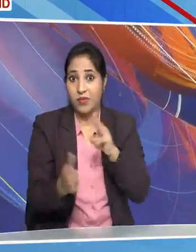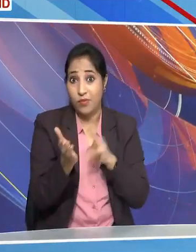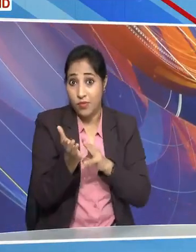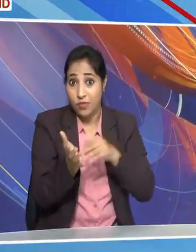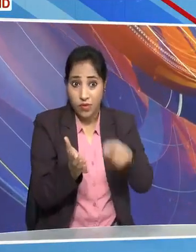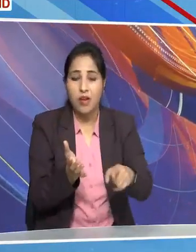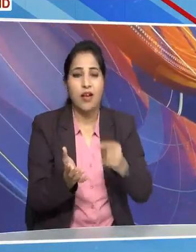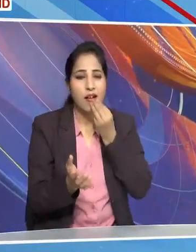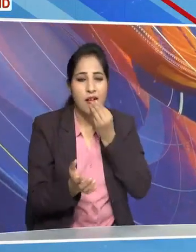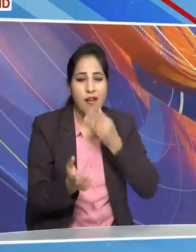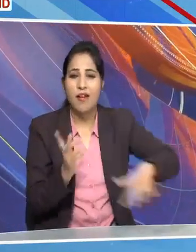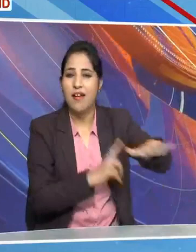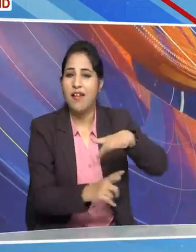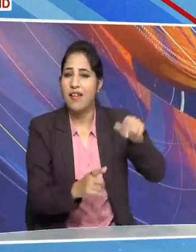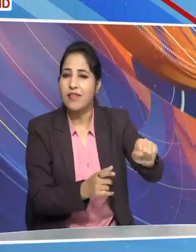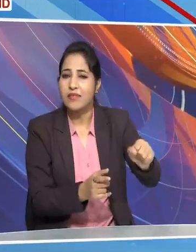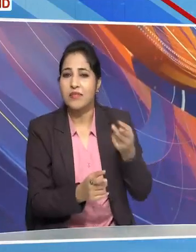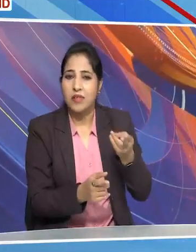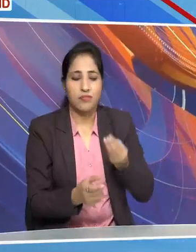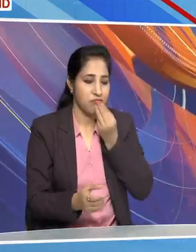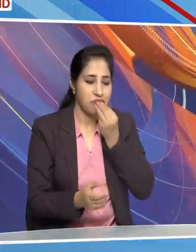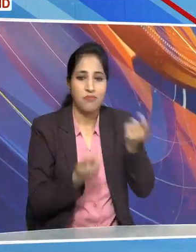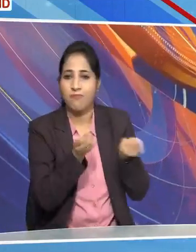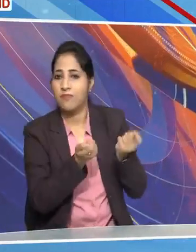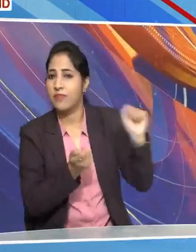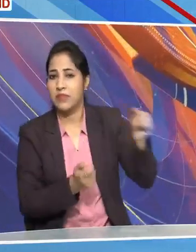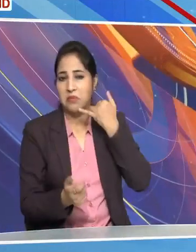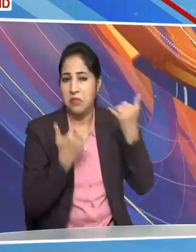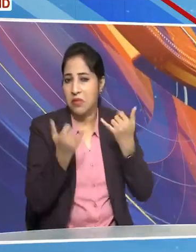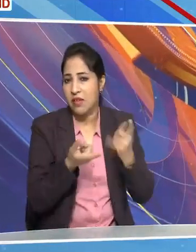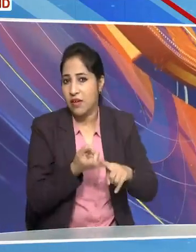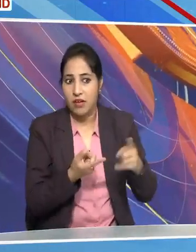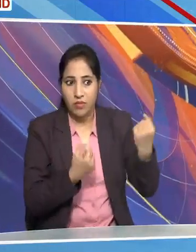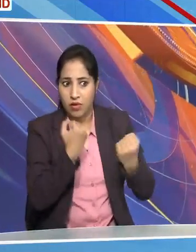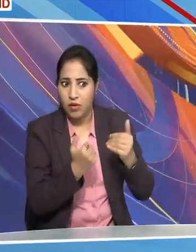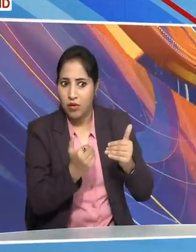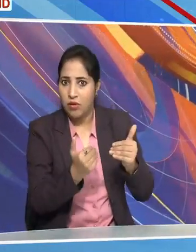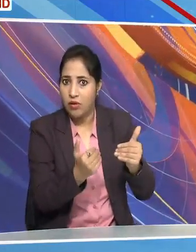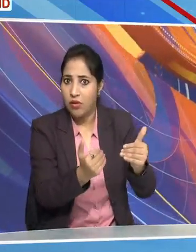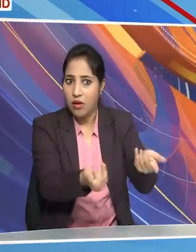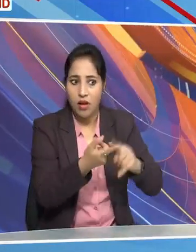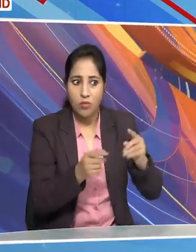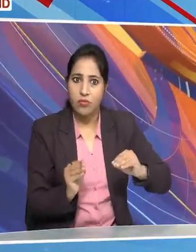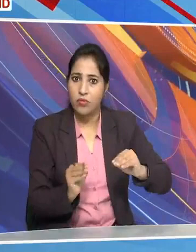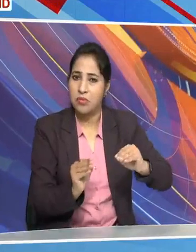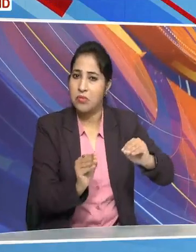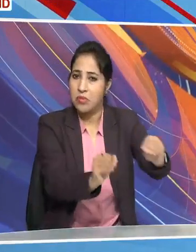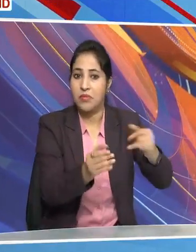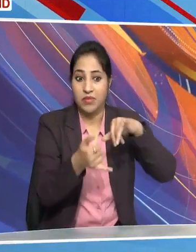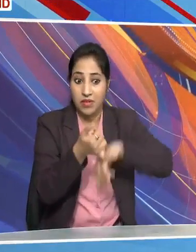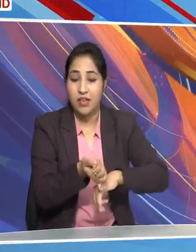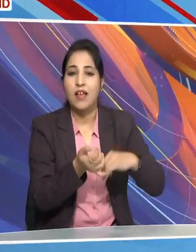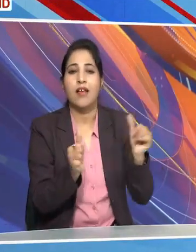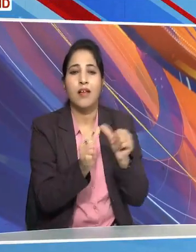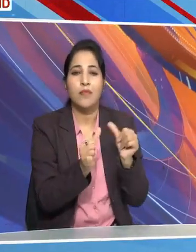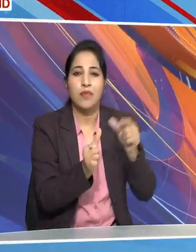सुखदेव ढाबा पे बैठा हुआ वहां से ये सारा चीज ऑपरेट कर रहा था। उसके बाद जैसे ही गाड़ी आगे बढ़ती है वो आगे मूव करता रहा है और शाहबाद जो अम्बाला के